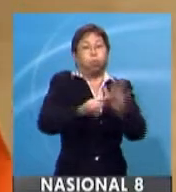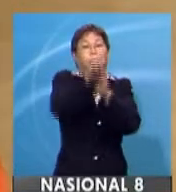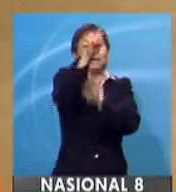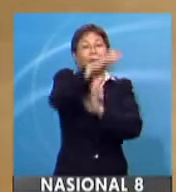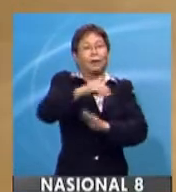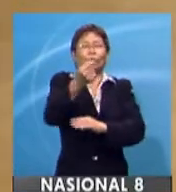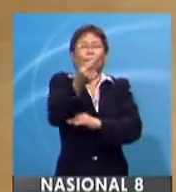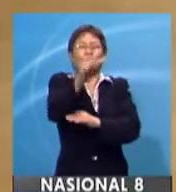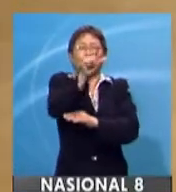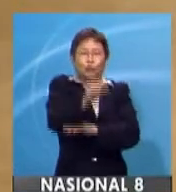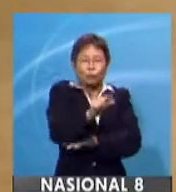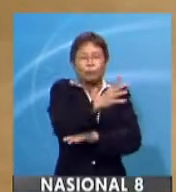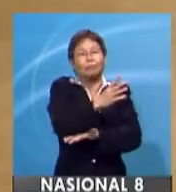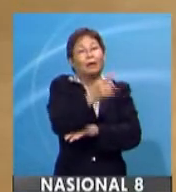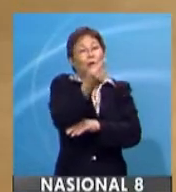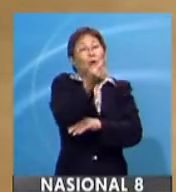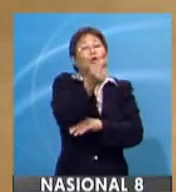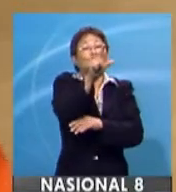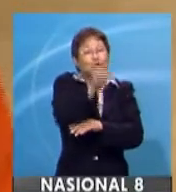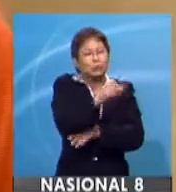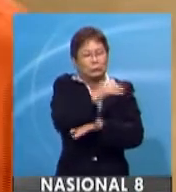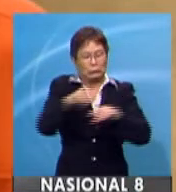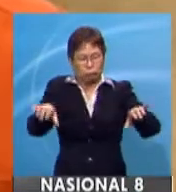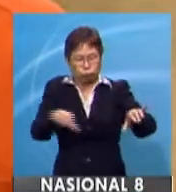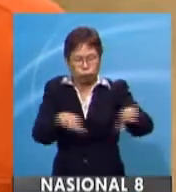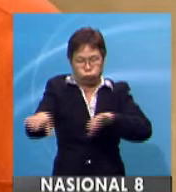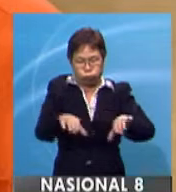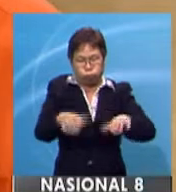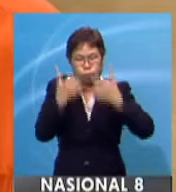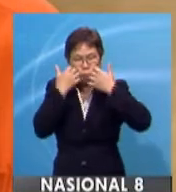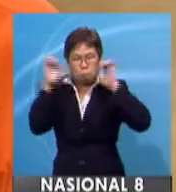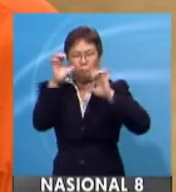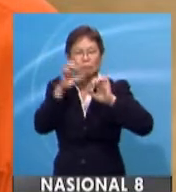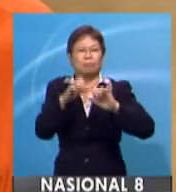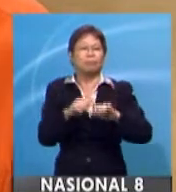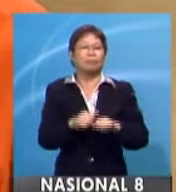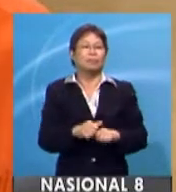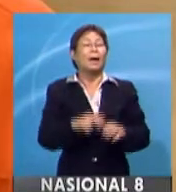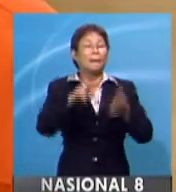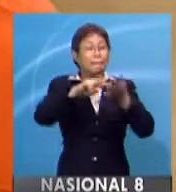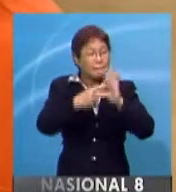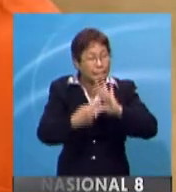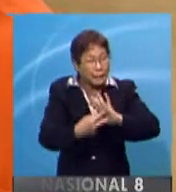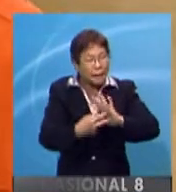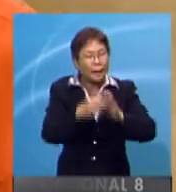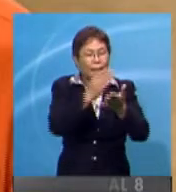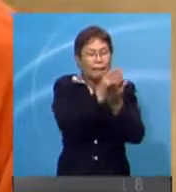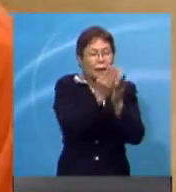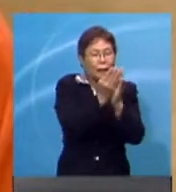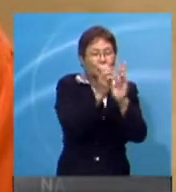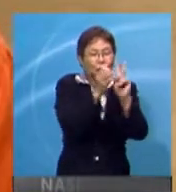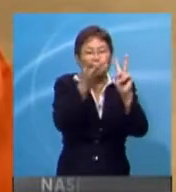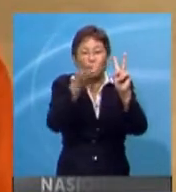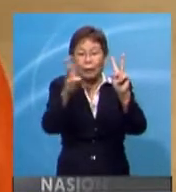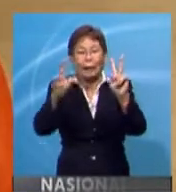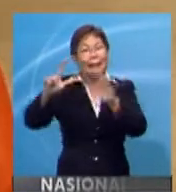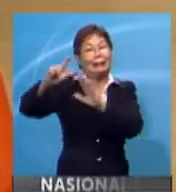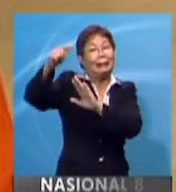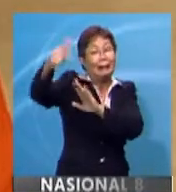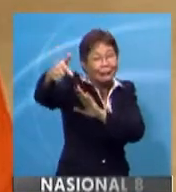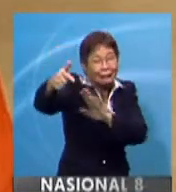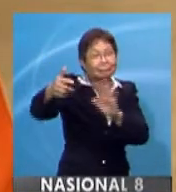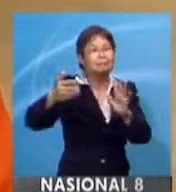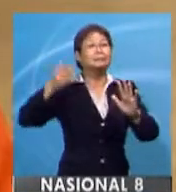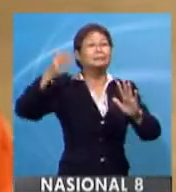serta pelaksanaan secara cecak dan pangkas hatinya budget 2016 kelak